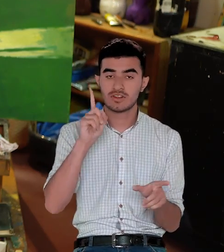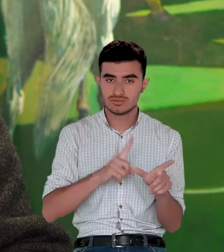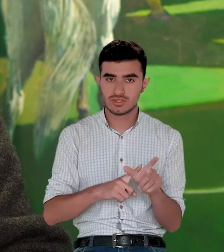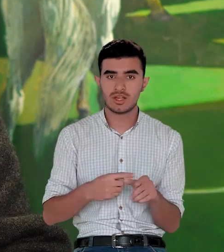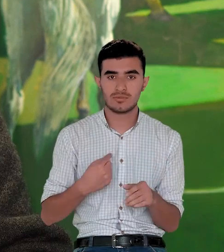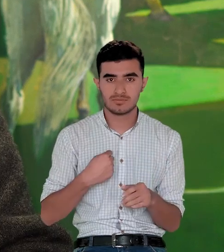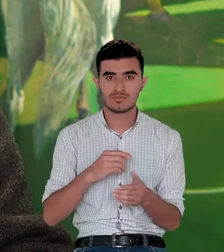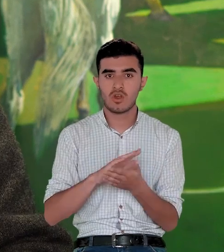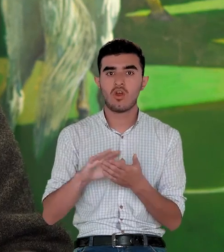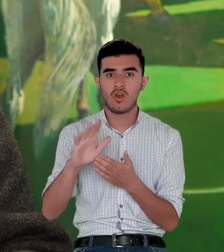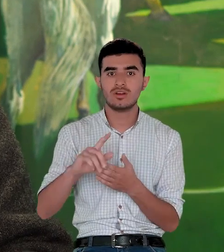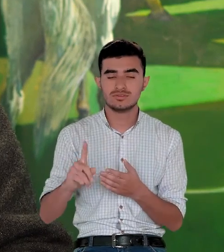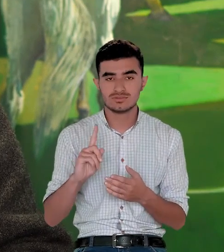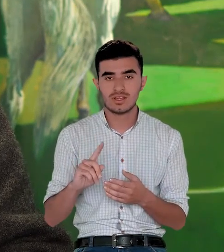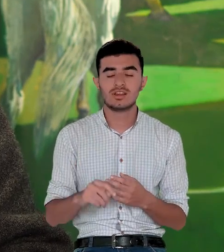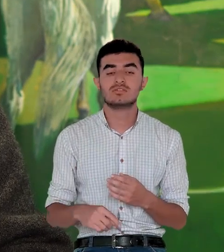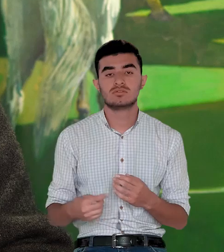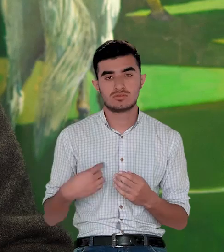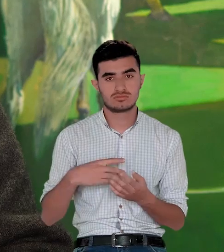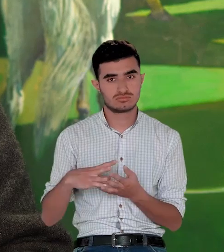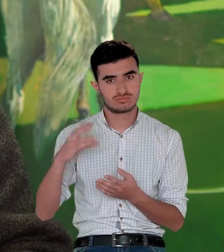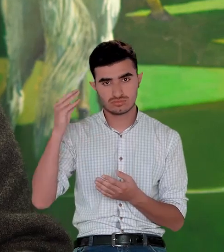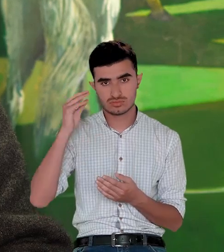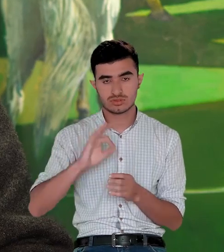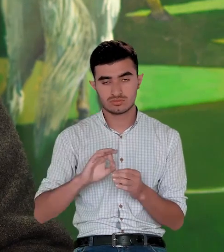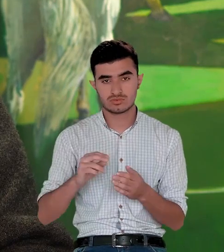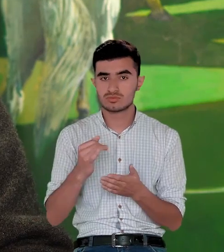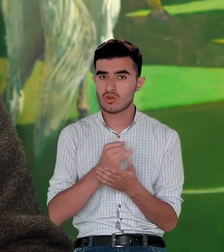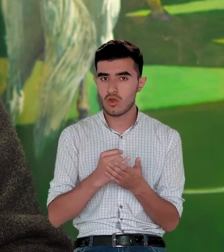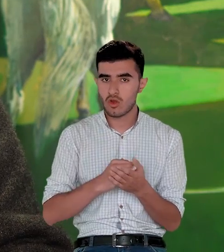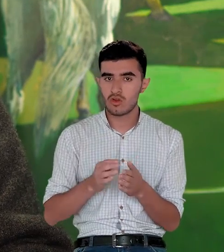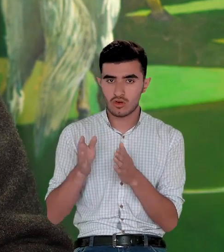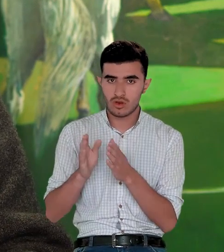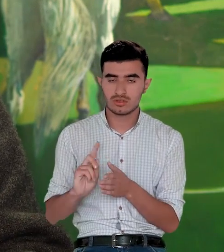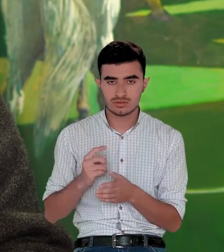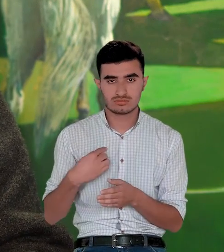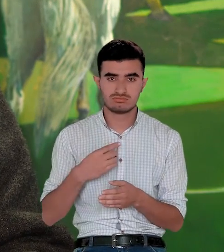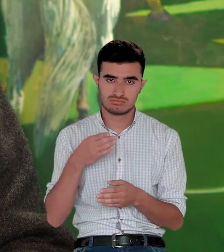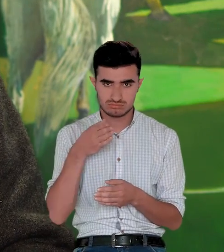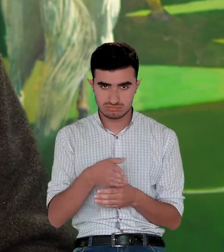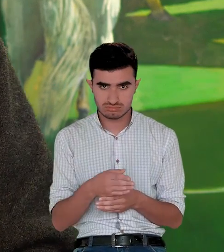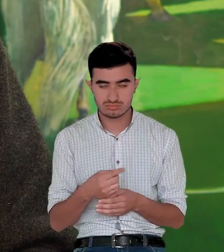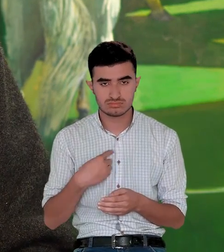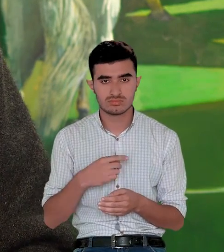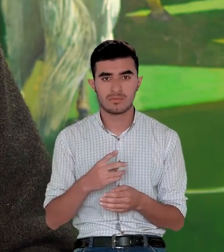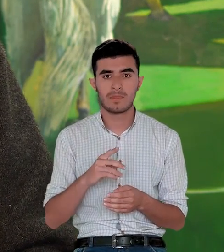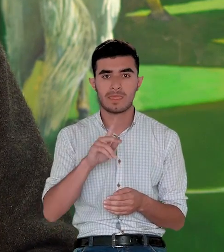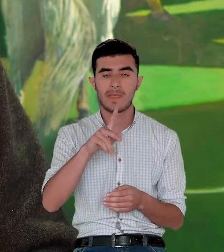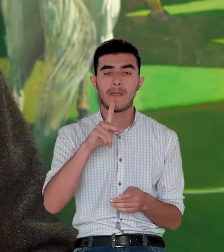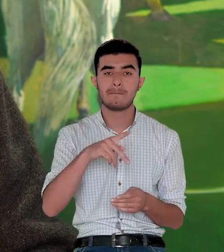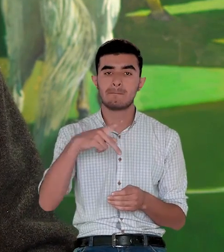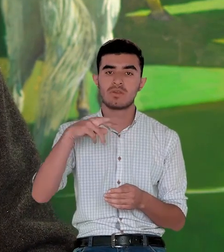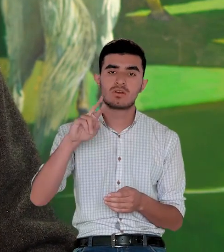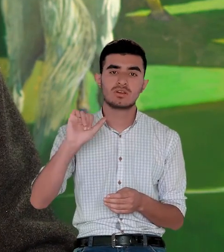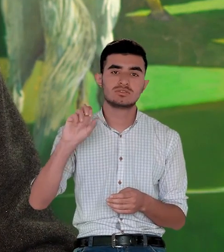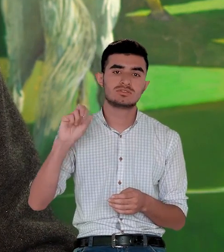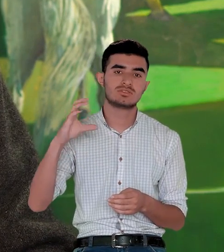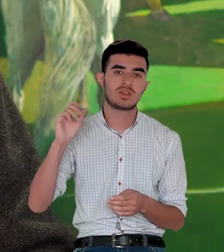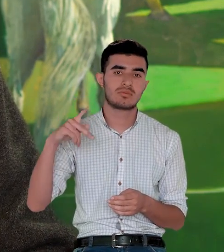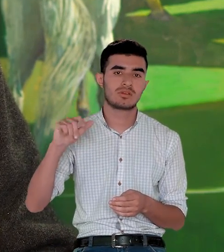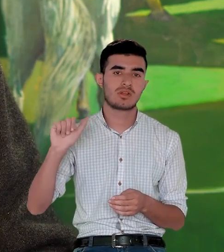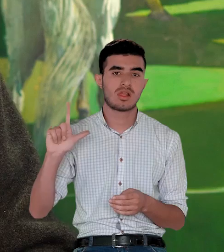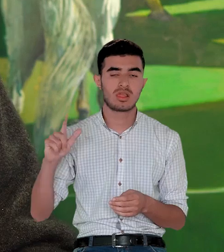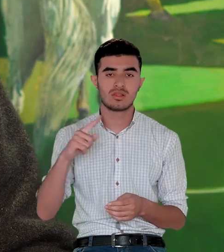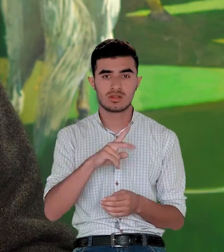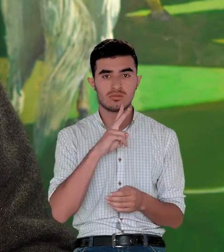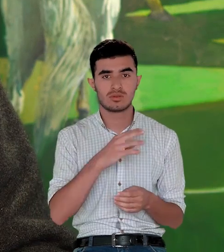طرح. اچھا اس طرح کر کے ہم نے پریکٹس کی. اور پھر مجھے سیکنڈ ایئر میں میرے پروفیسر